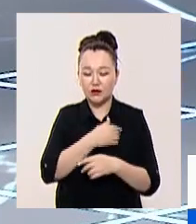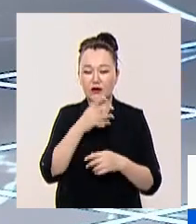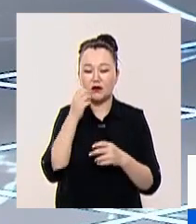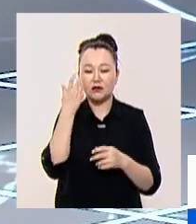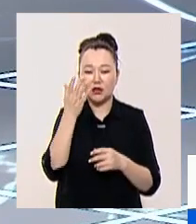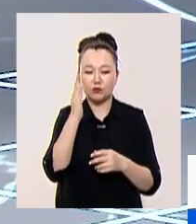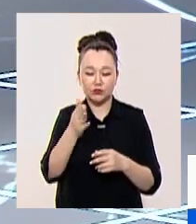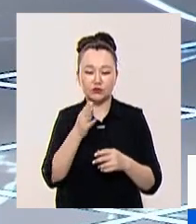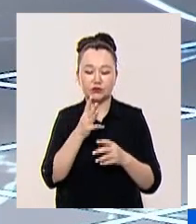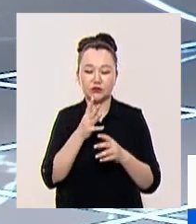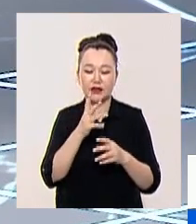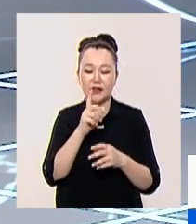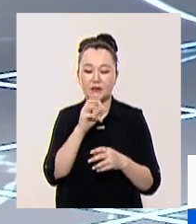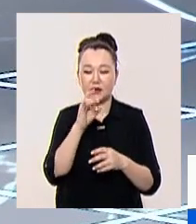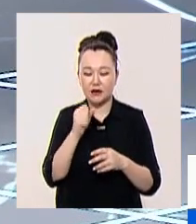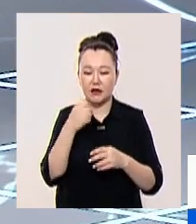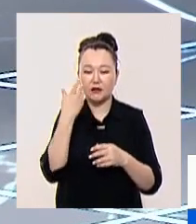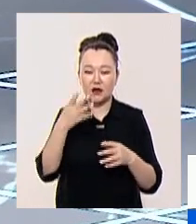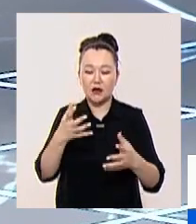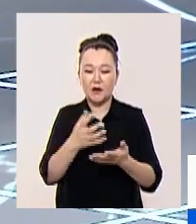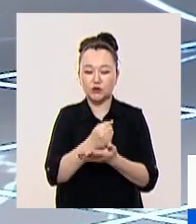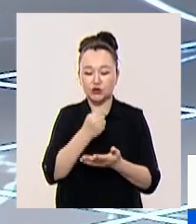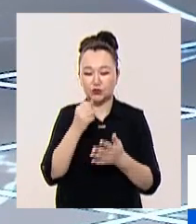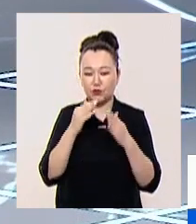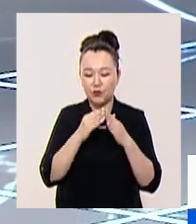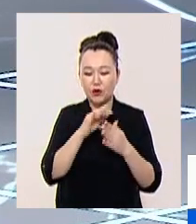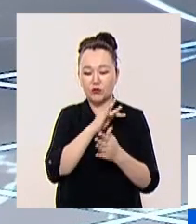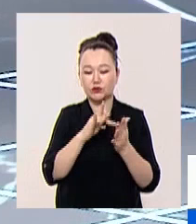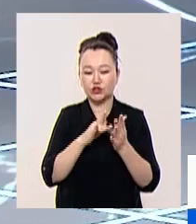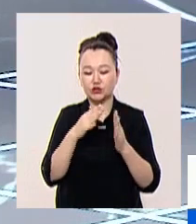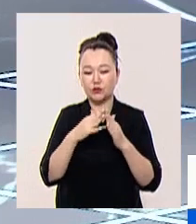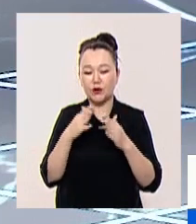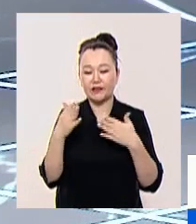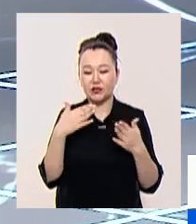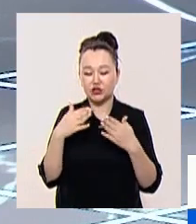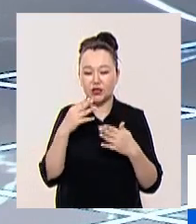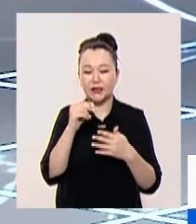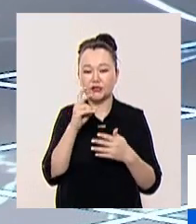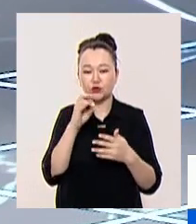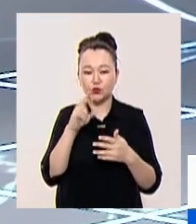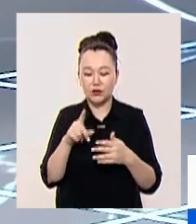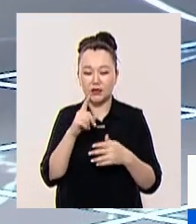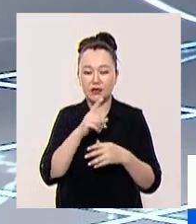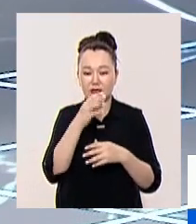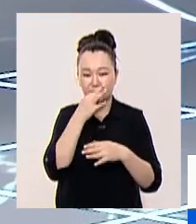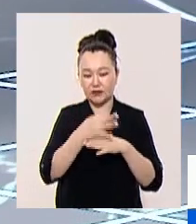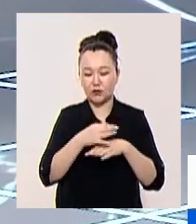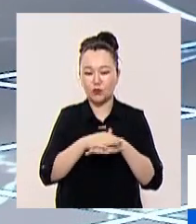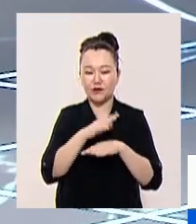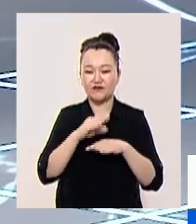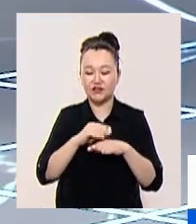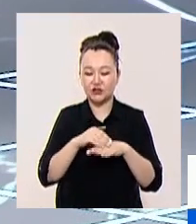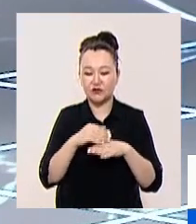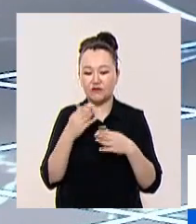подойдет череда Эльвиры Ахмедовой, нам ответит руководитель городского отдела жилищных отношений Кинджигуль Жолжахсынова. Добрый вечер, Кинджигуль.